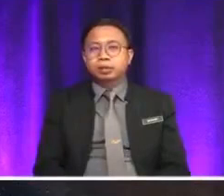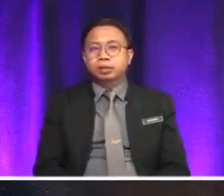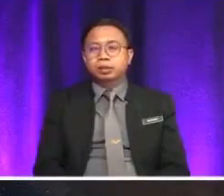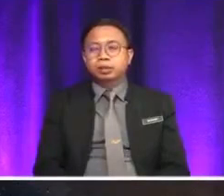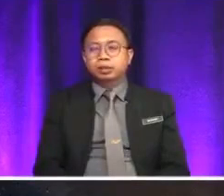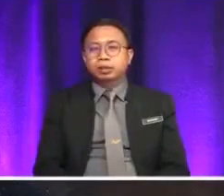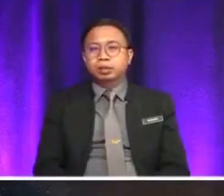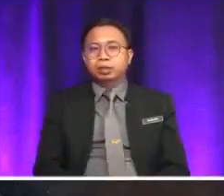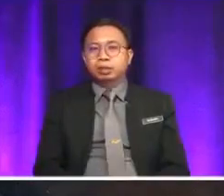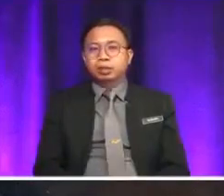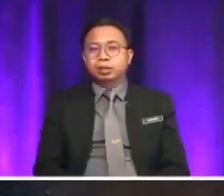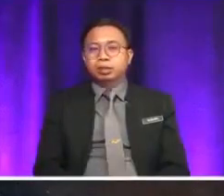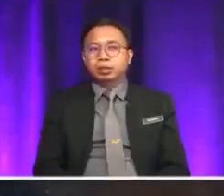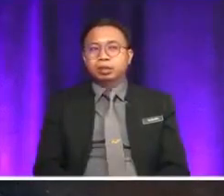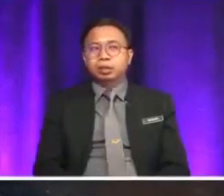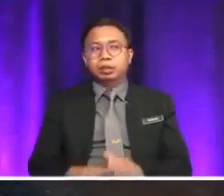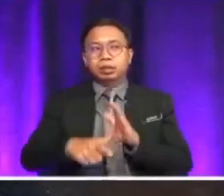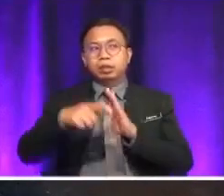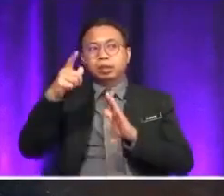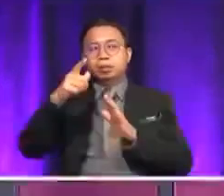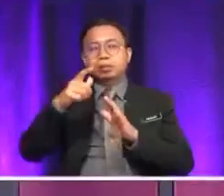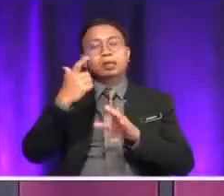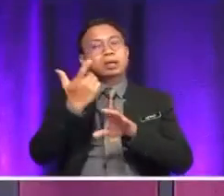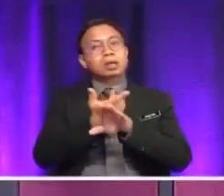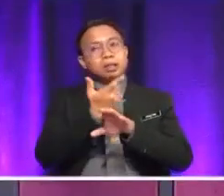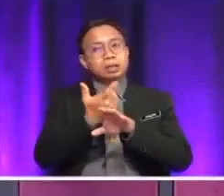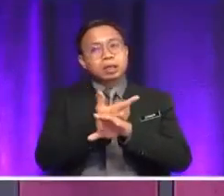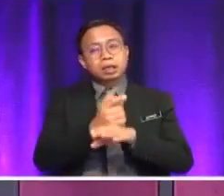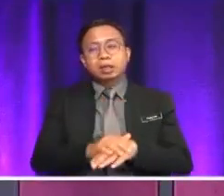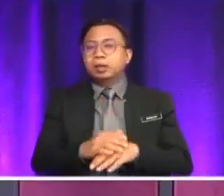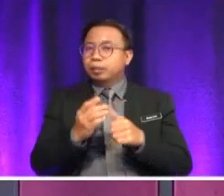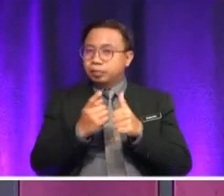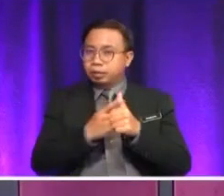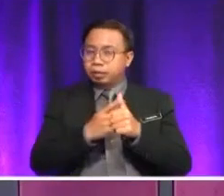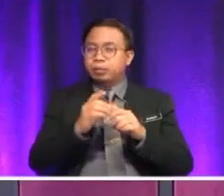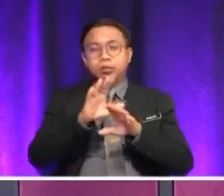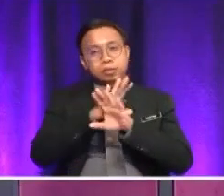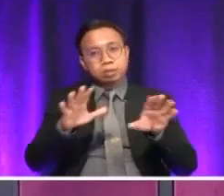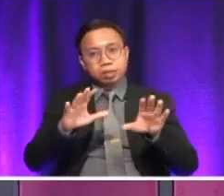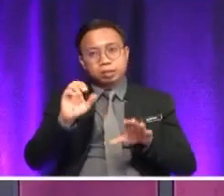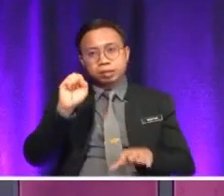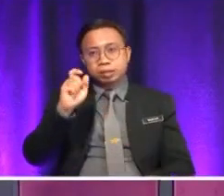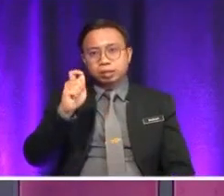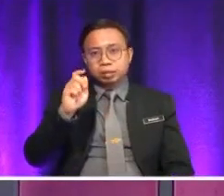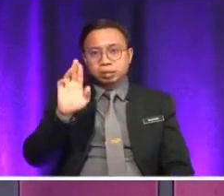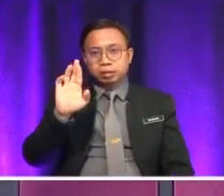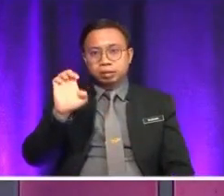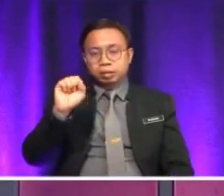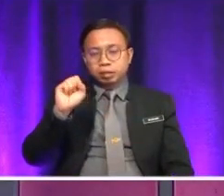penyelesaiannya? Penyelesaiannya adalah lebihkan latihan. Okey, pertama sekali jangan stres. Okey, sebab